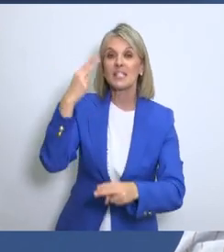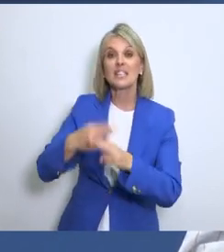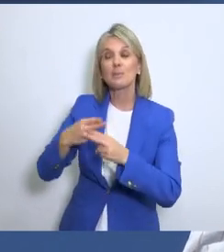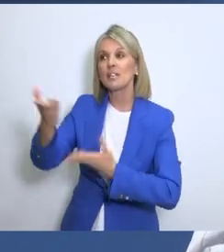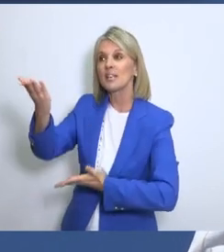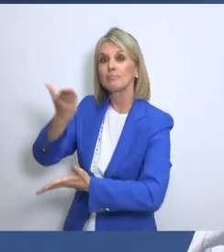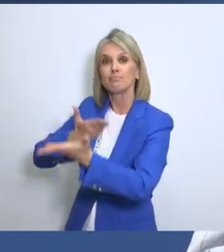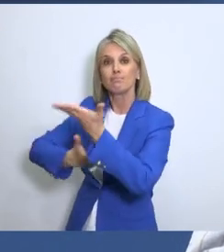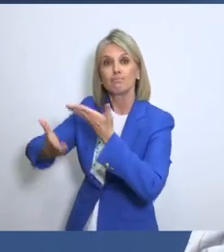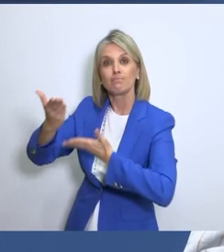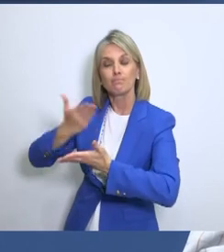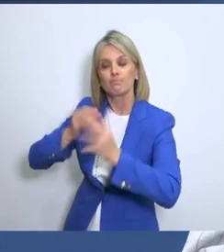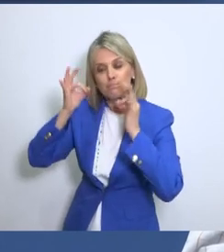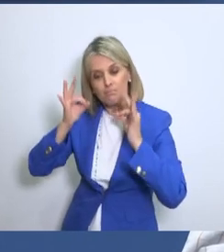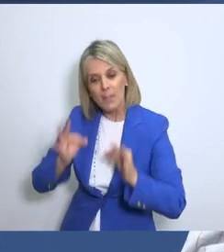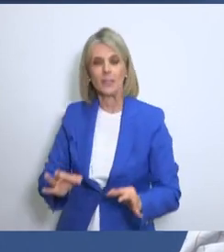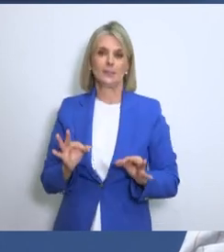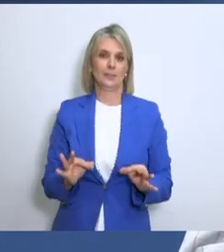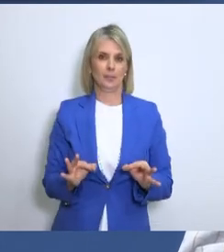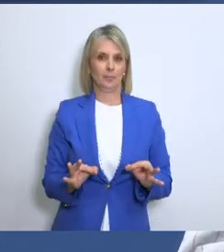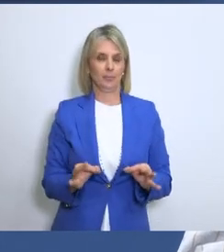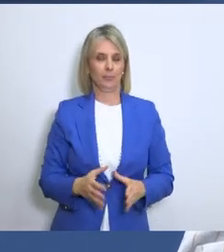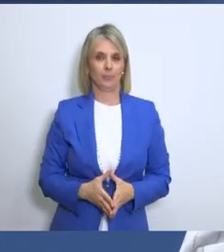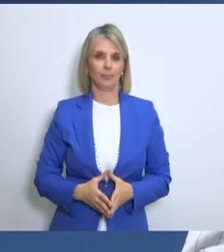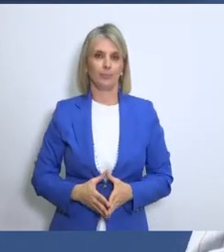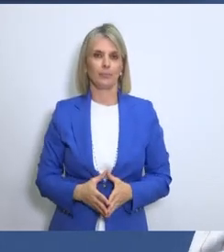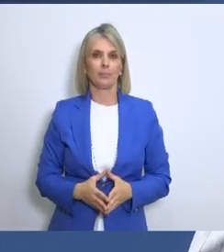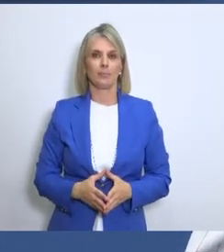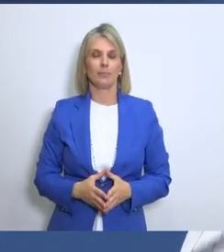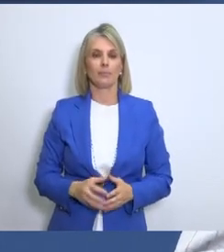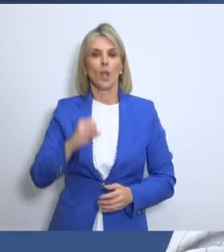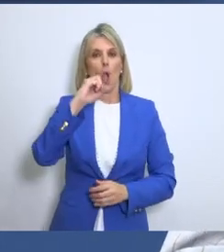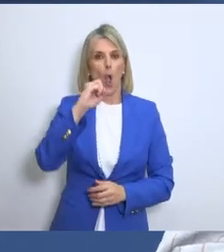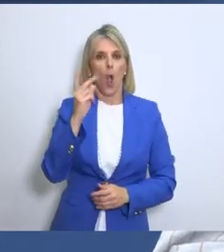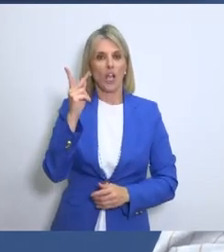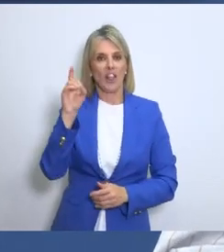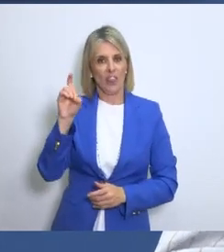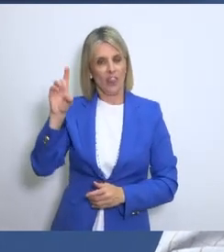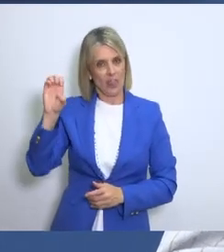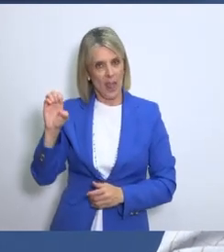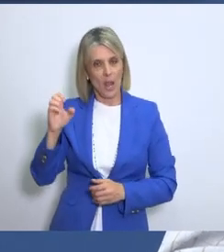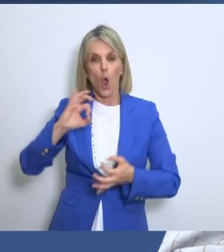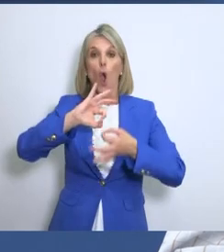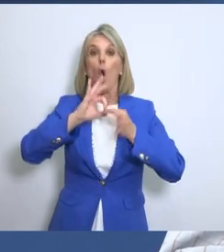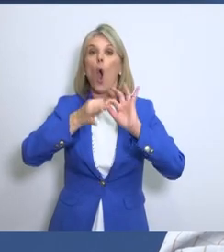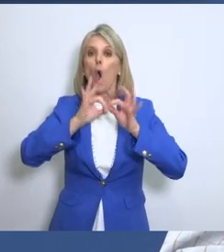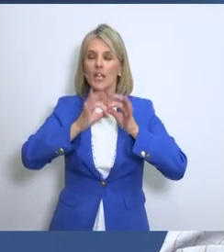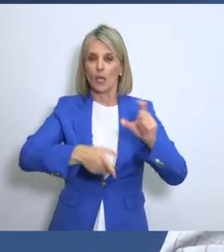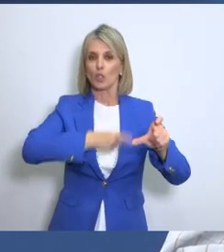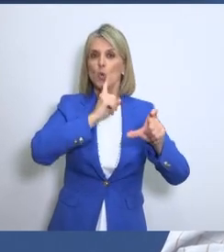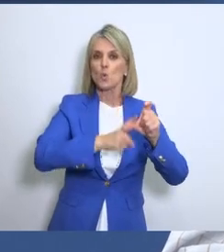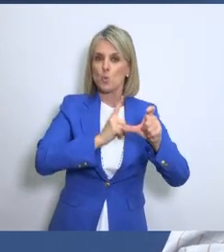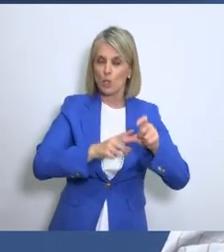συμβολή και για τη δική μας βελτίωση. Η ΟΚΔΕ, η Οργάνωση Κομμουνιστών